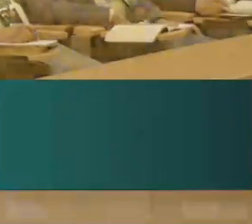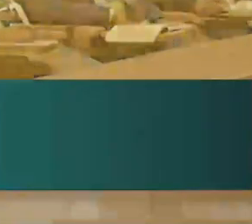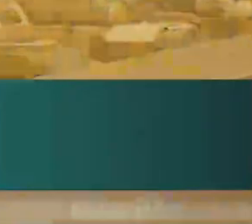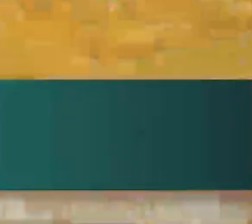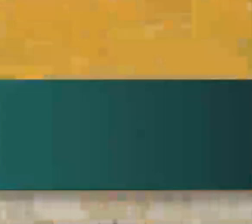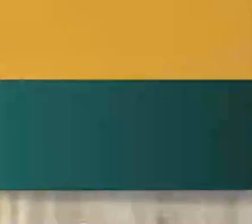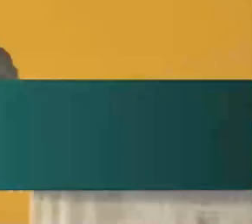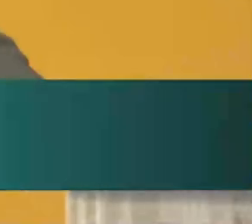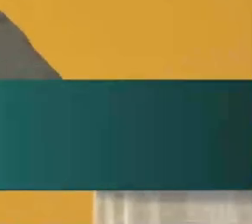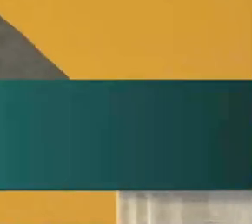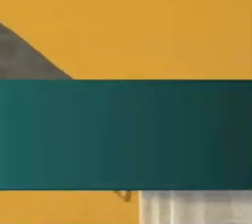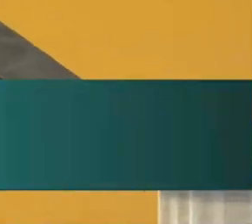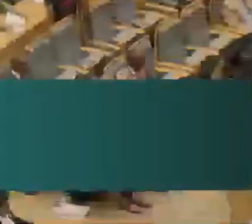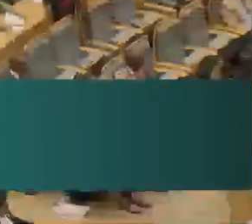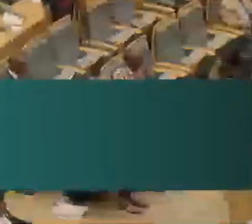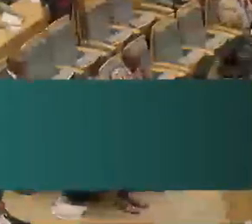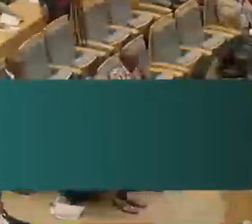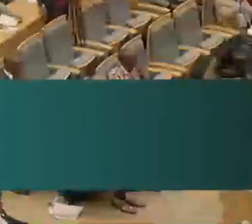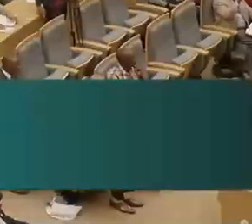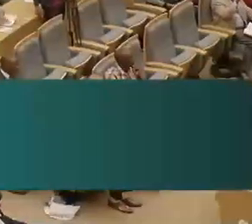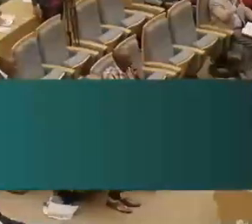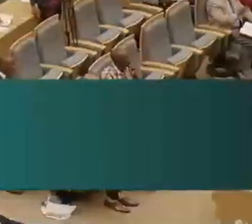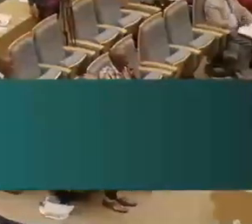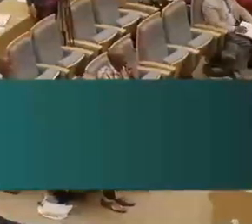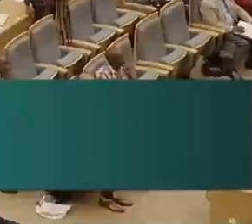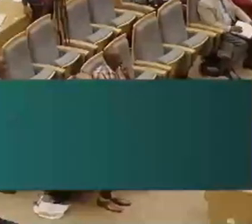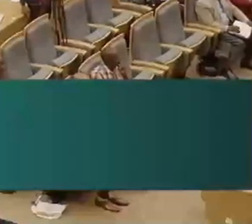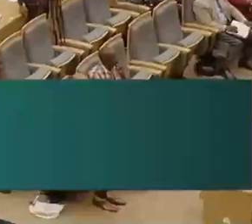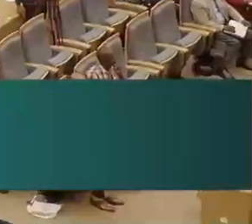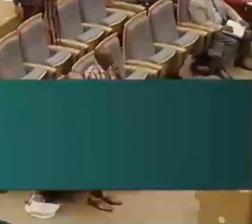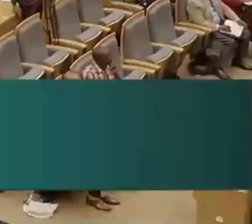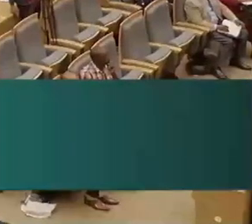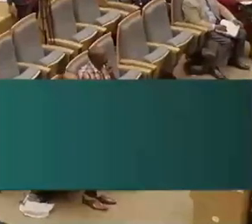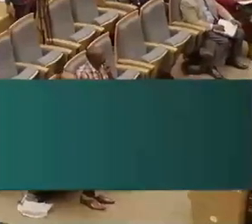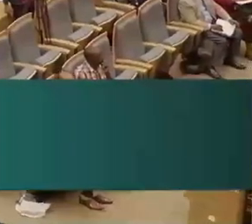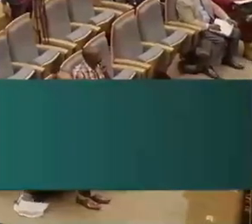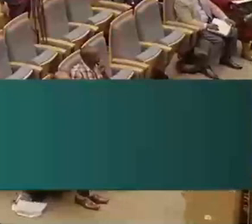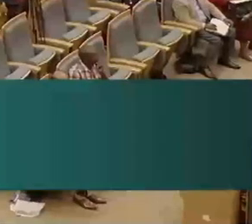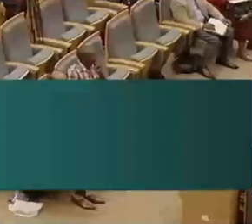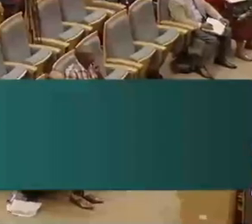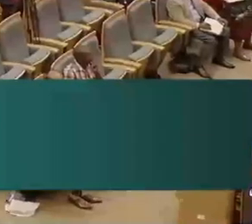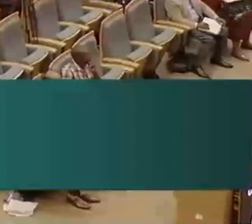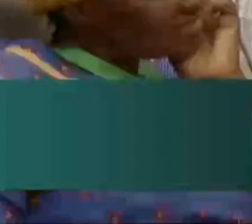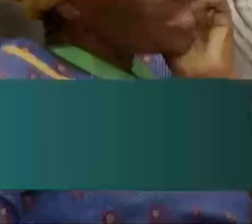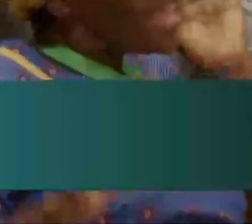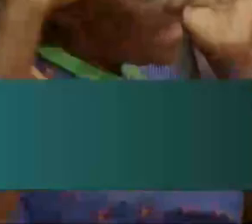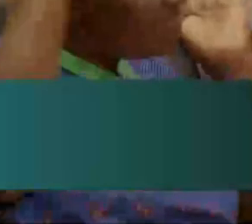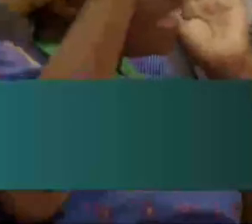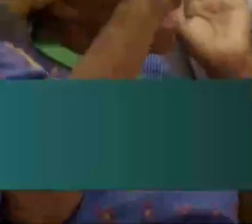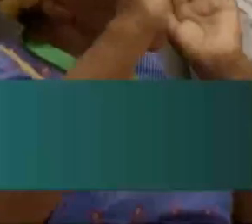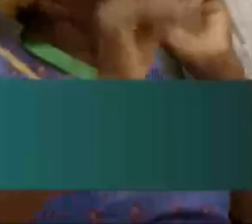Tout homme ici fera quelque chose que tu n'as jamais fait. Toute femme ici, tu feras quelque chose que tu n'as jamais